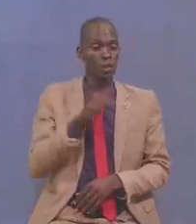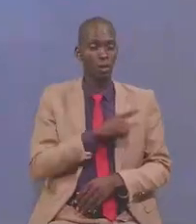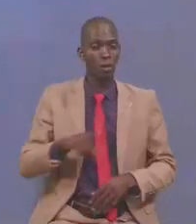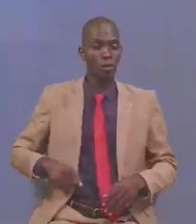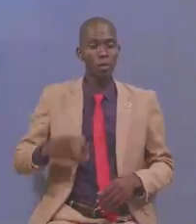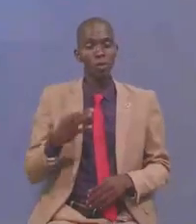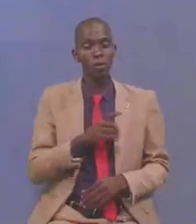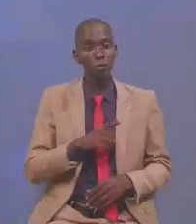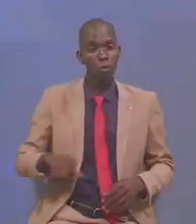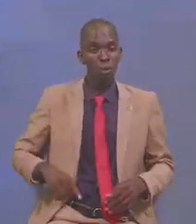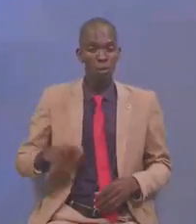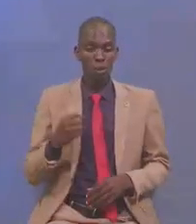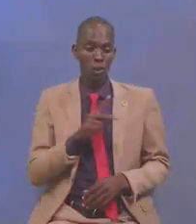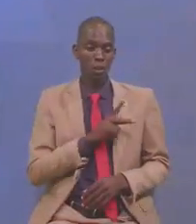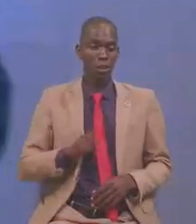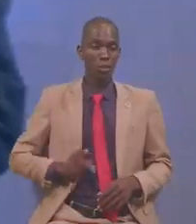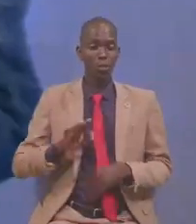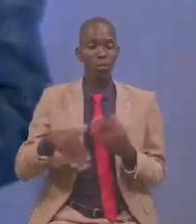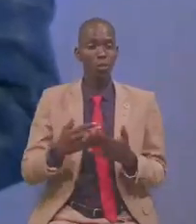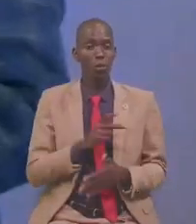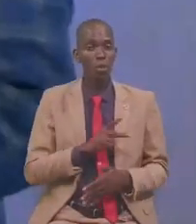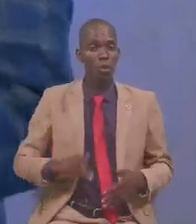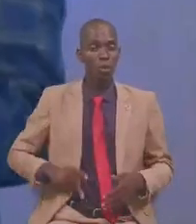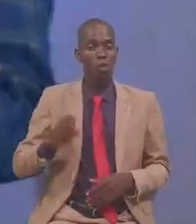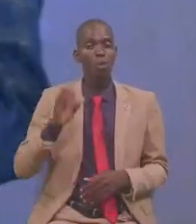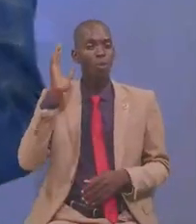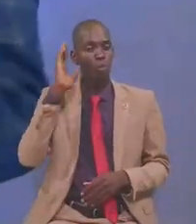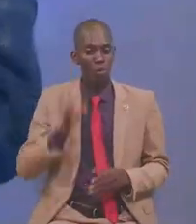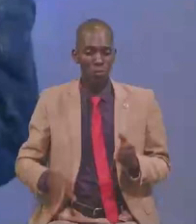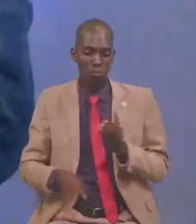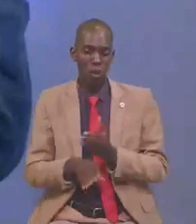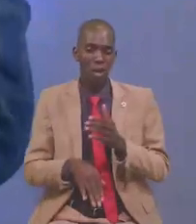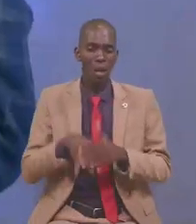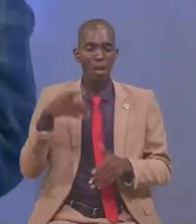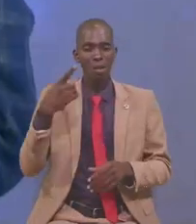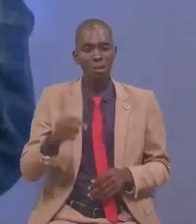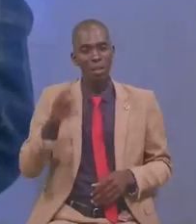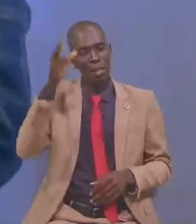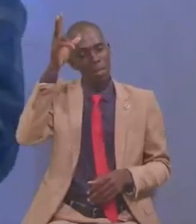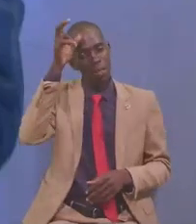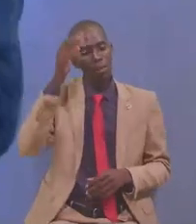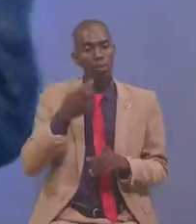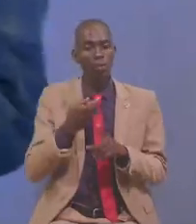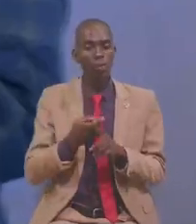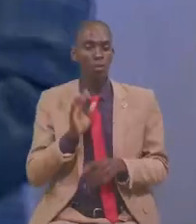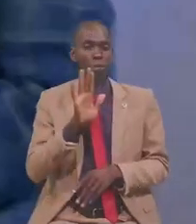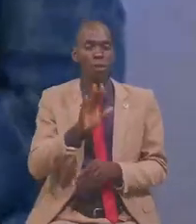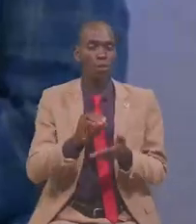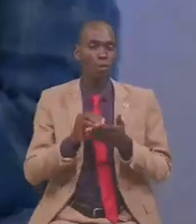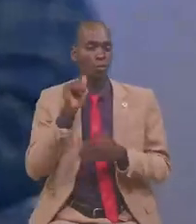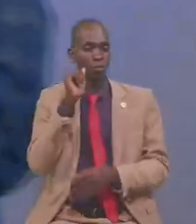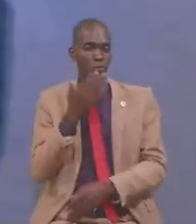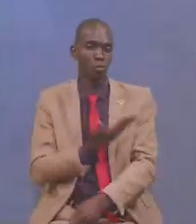des Rois, et elle le pria de chasser le démon hors de sa fille. Voilà le